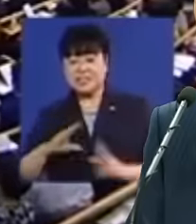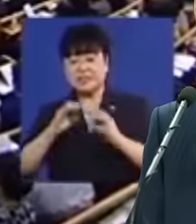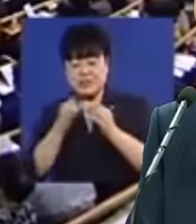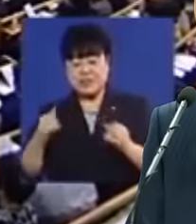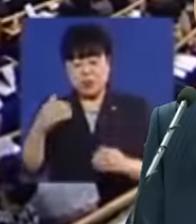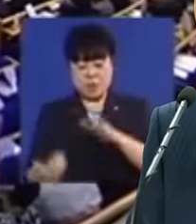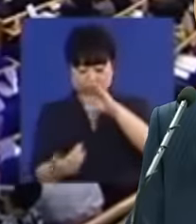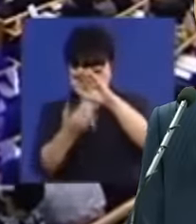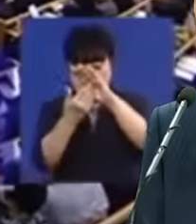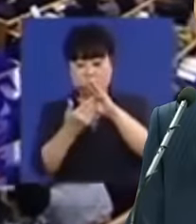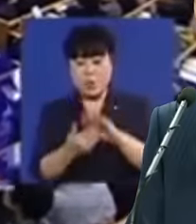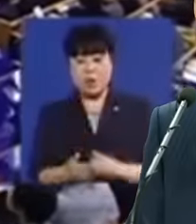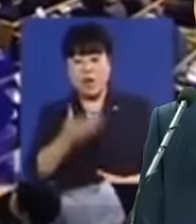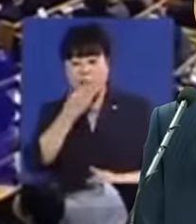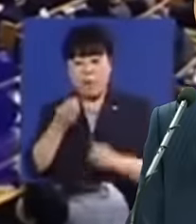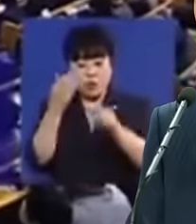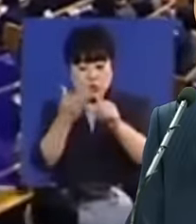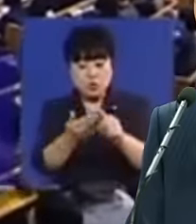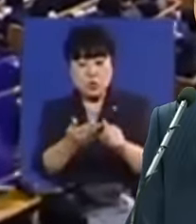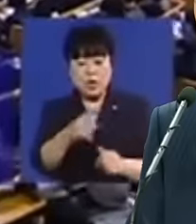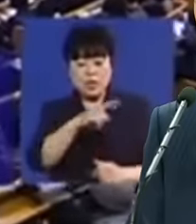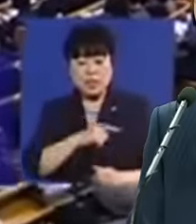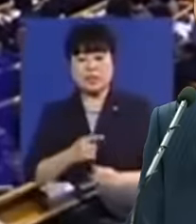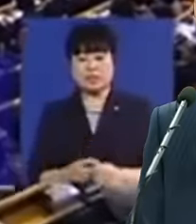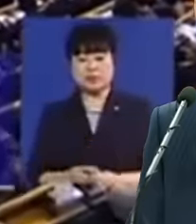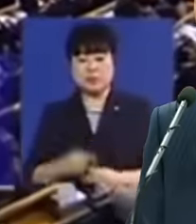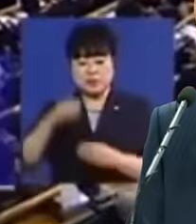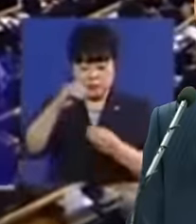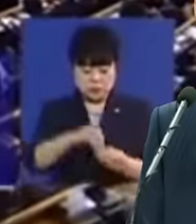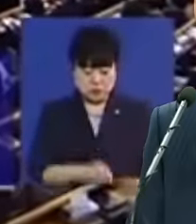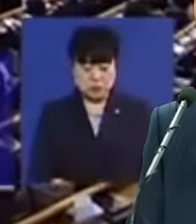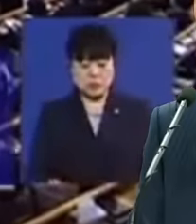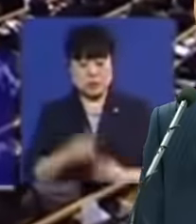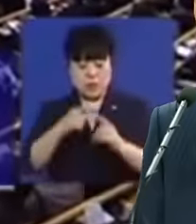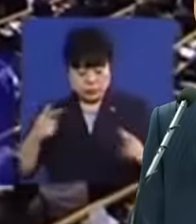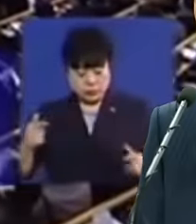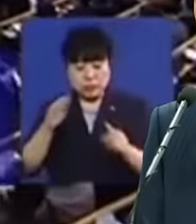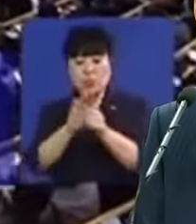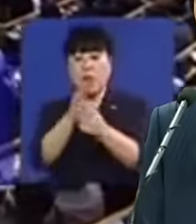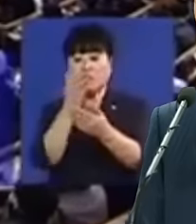이루고 내게 복을 주어 내 이름을 창대하게 하리니 너는 복이 될지라.